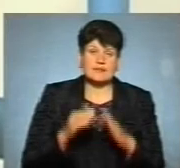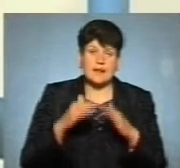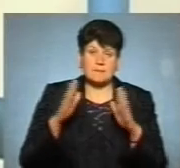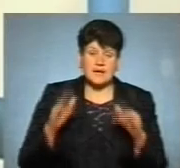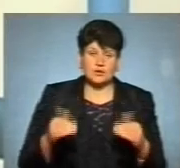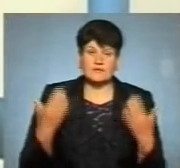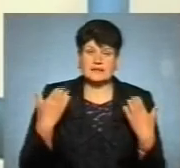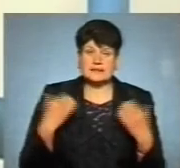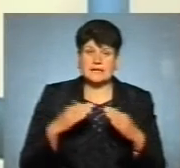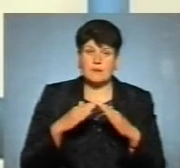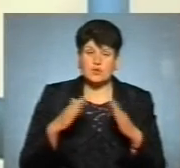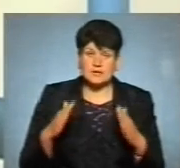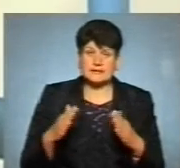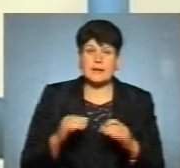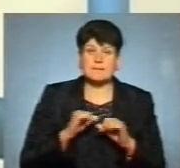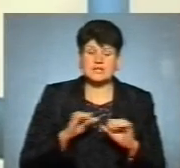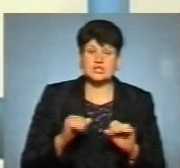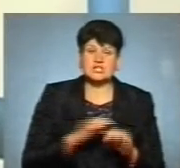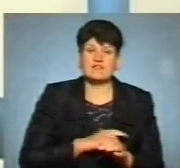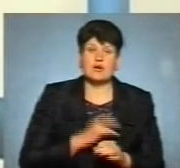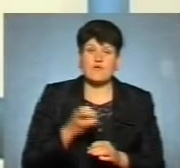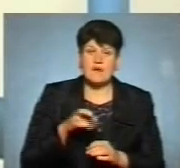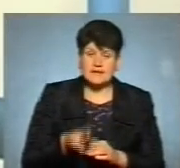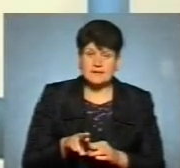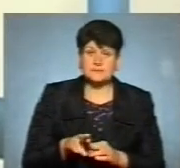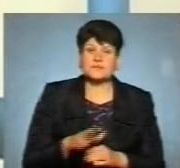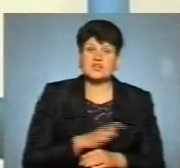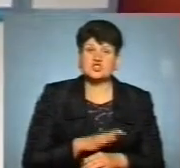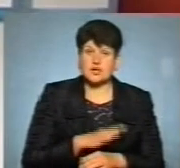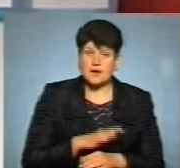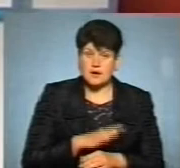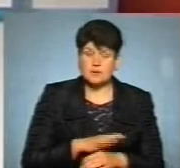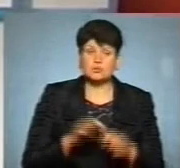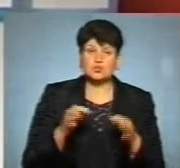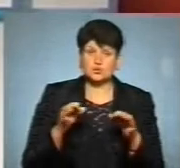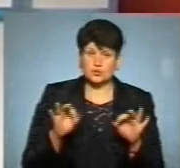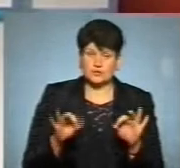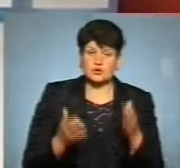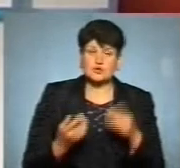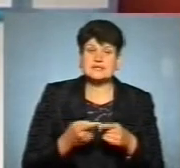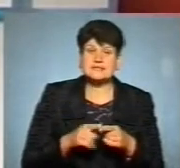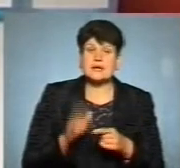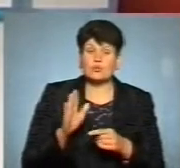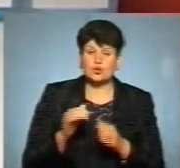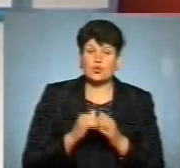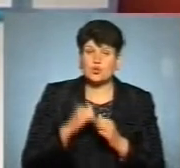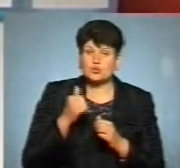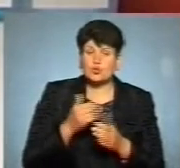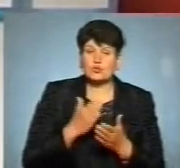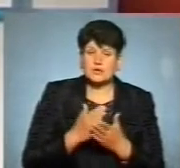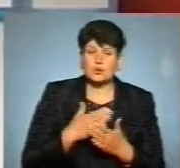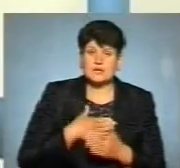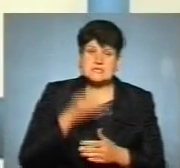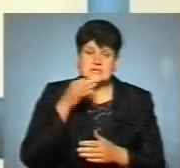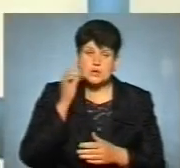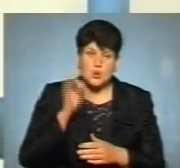табори, якраз спрямовані на патріотичне виховання. Чекаємо дозволу. Якщо це буде, то кожного року в нас є такий досвід роботи